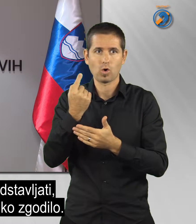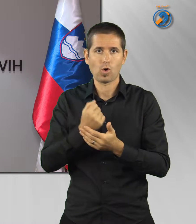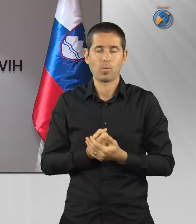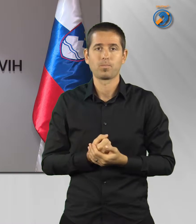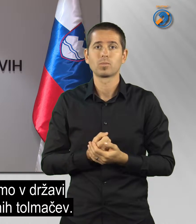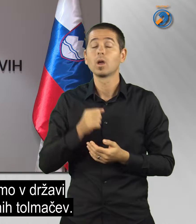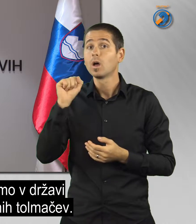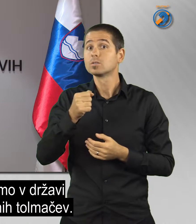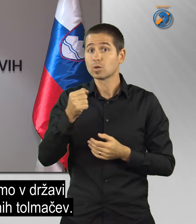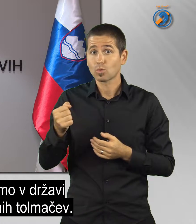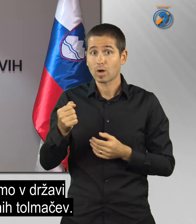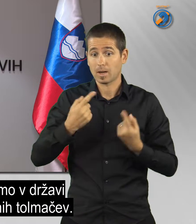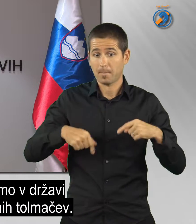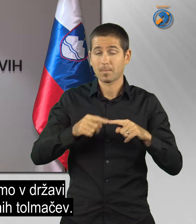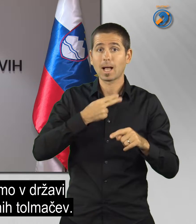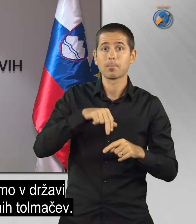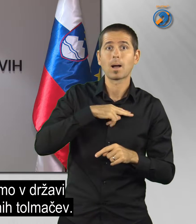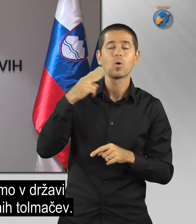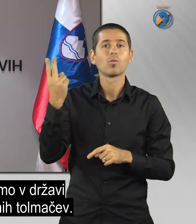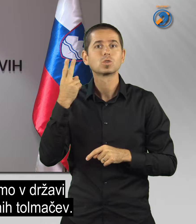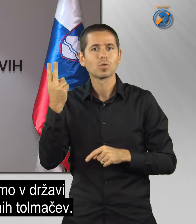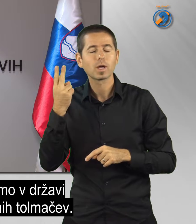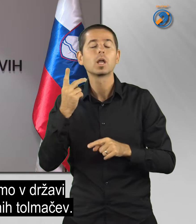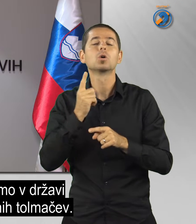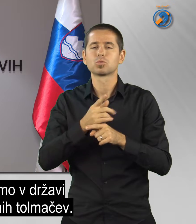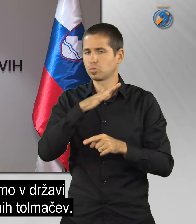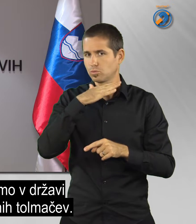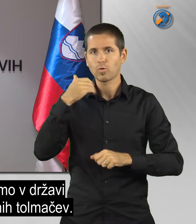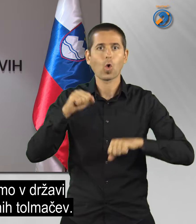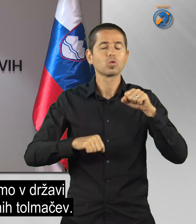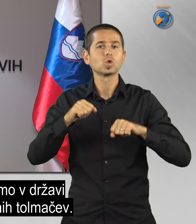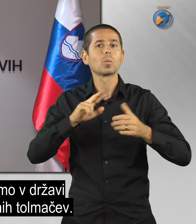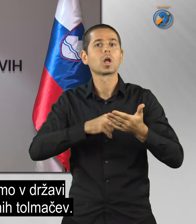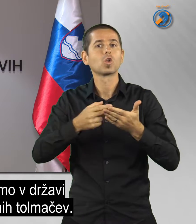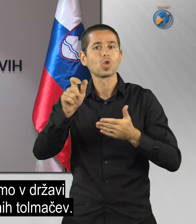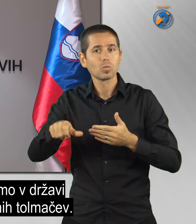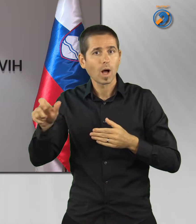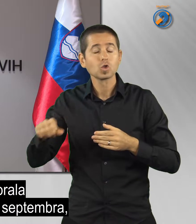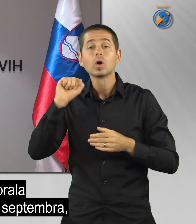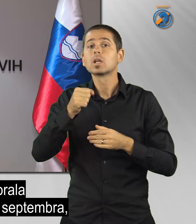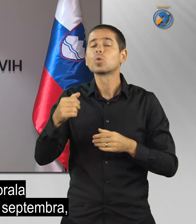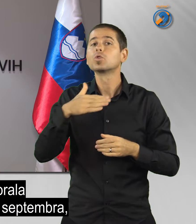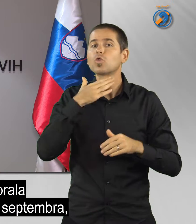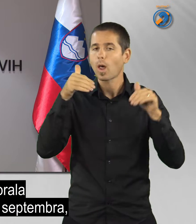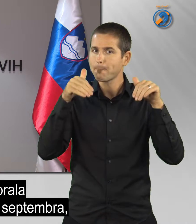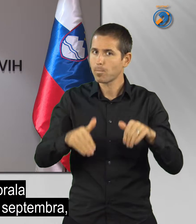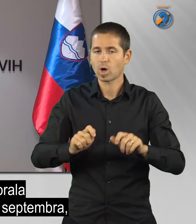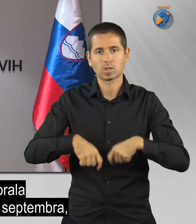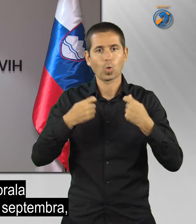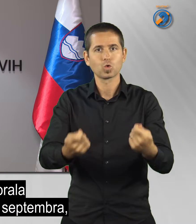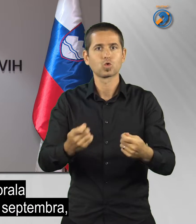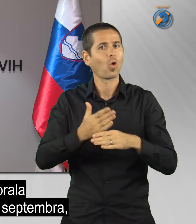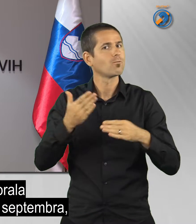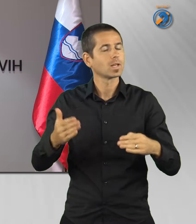zgodilo, ker nenazadnje imamo v Sloveniji tudi dovolj usposobljenih tolmačev in bi šola morala zagotoviti